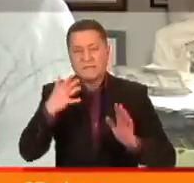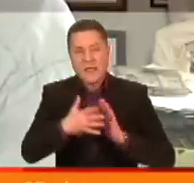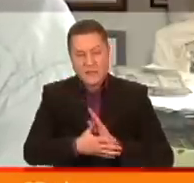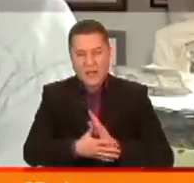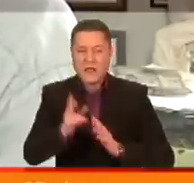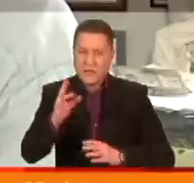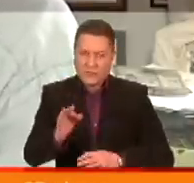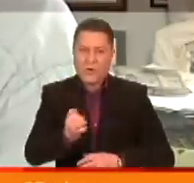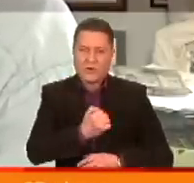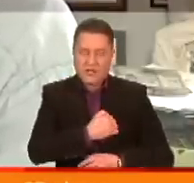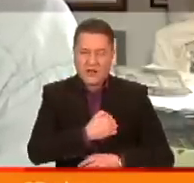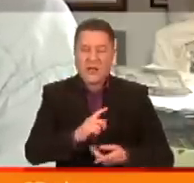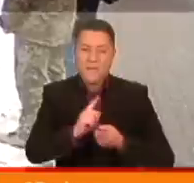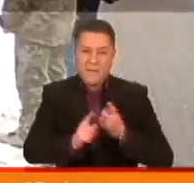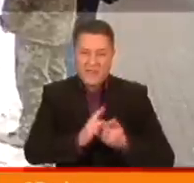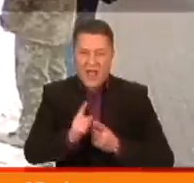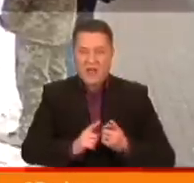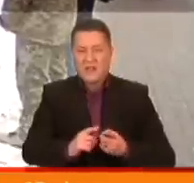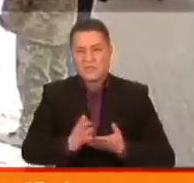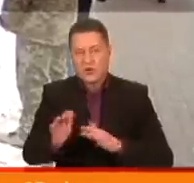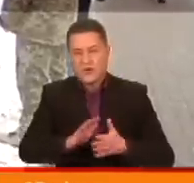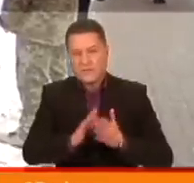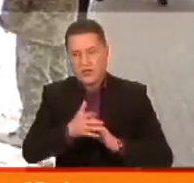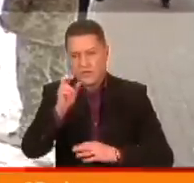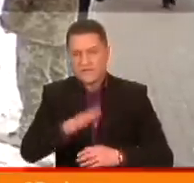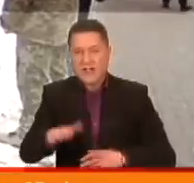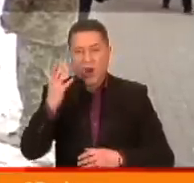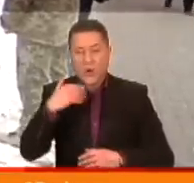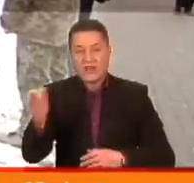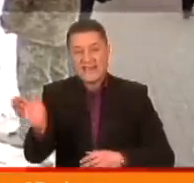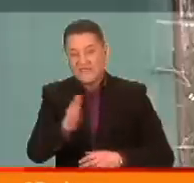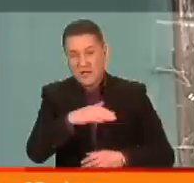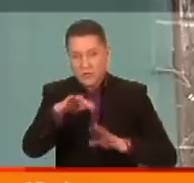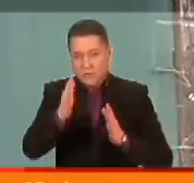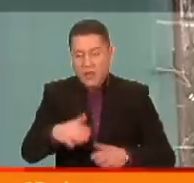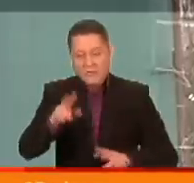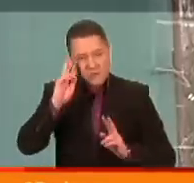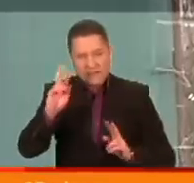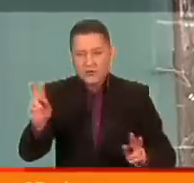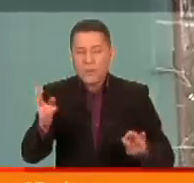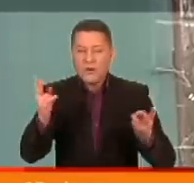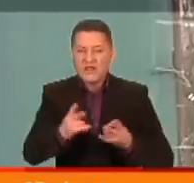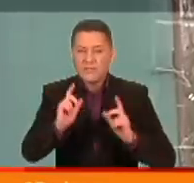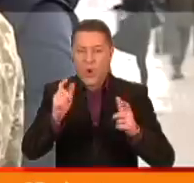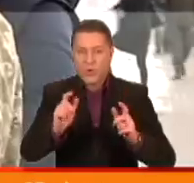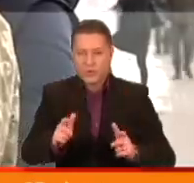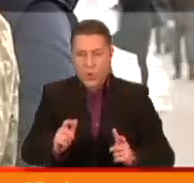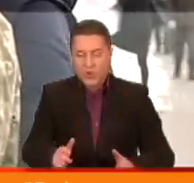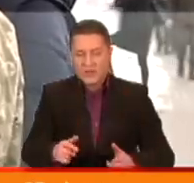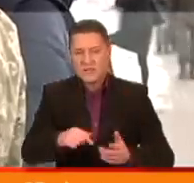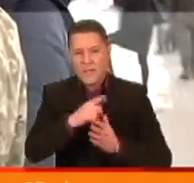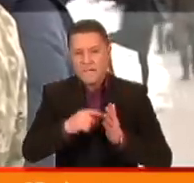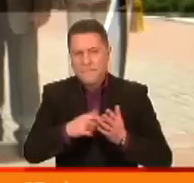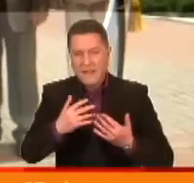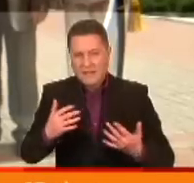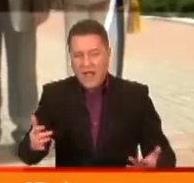нас соціально-політична обстановка в країні. Коли саме демонтують київський монумент, наразі невідомо. Для цього потрібно узгодити технічні питання,